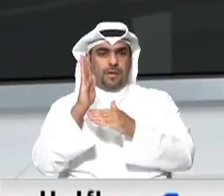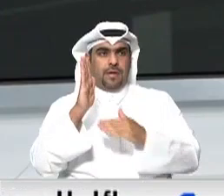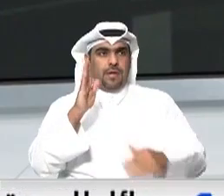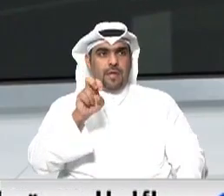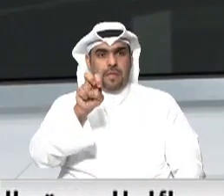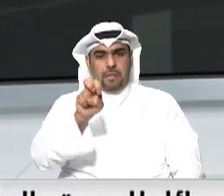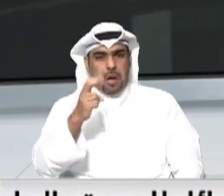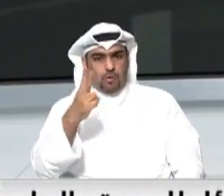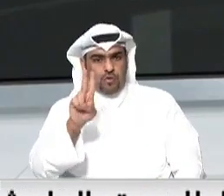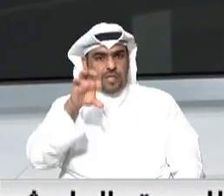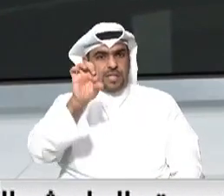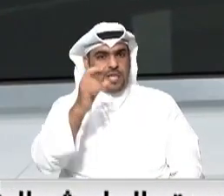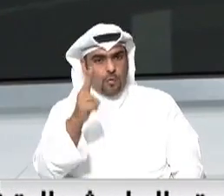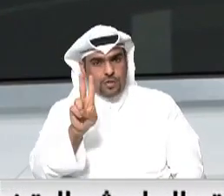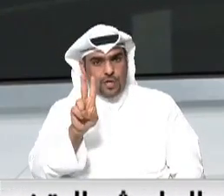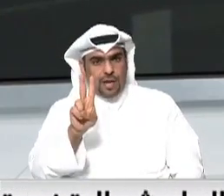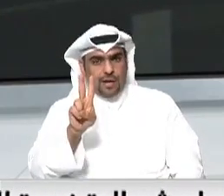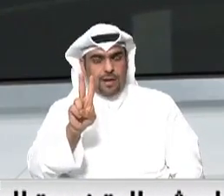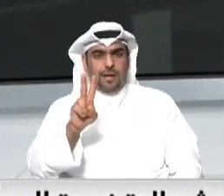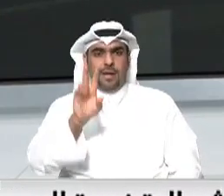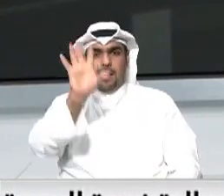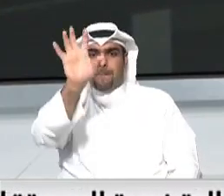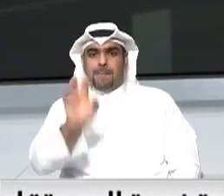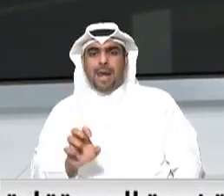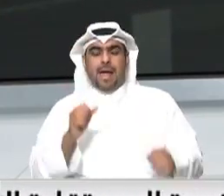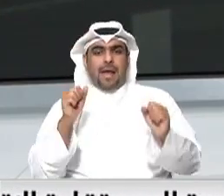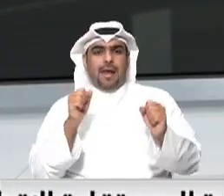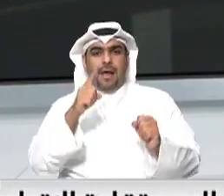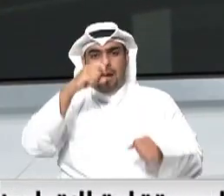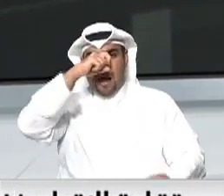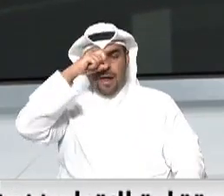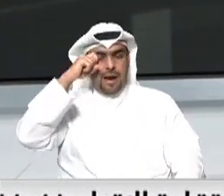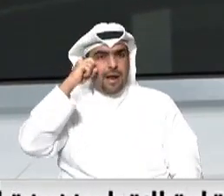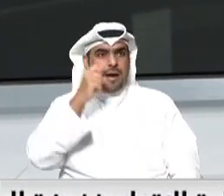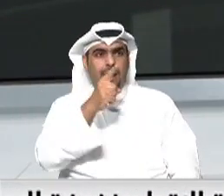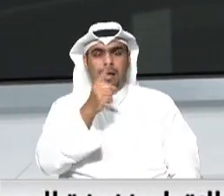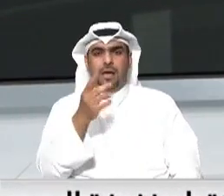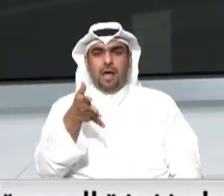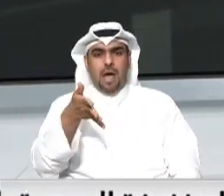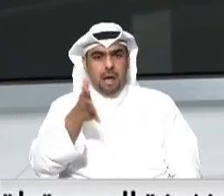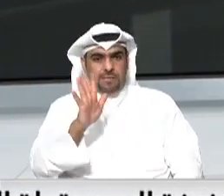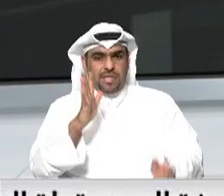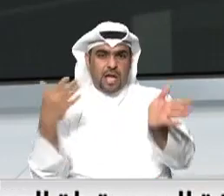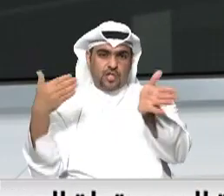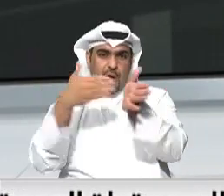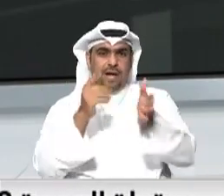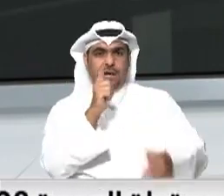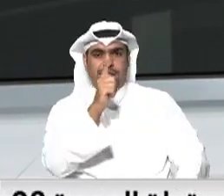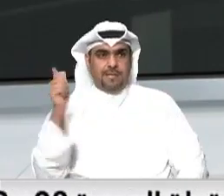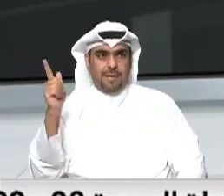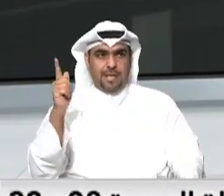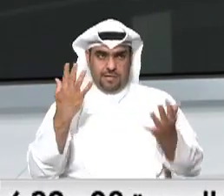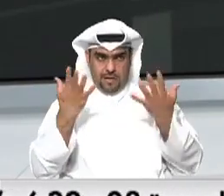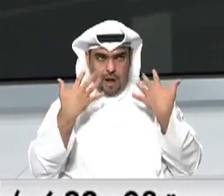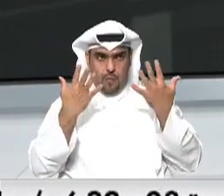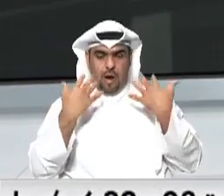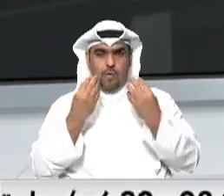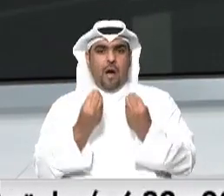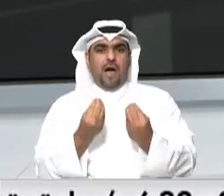درجه مئويه وصوره من 15 الى 17 درجه مئويه رياح شماليه غربيه خفيفه الى معتدله السرعه بشكل عام